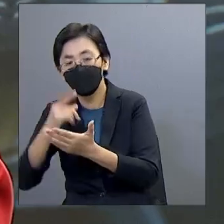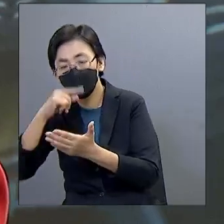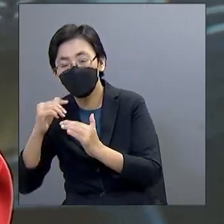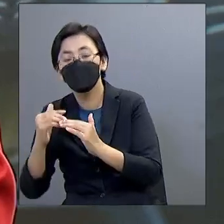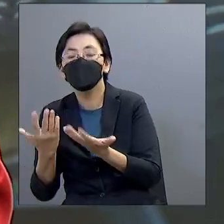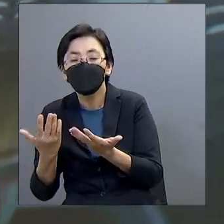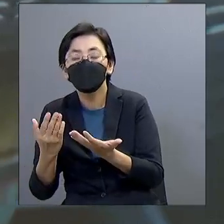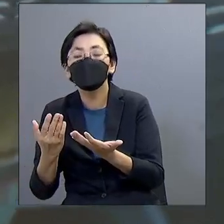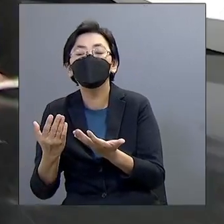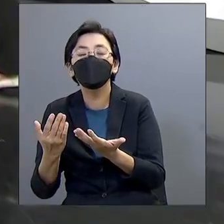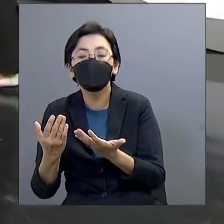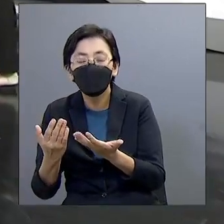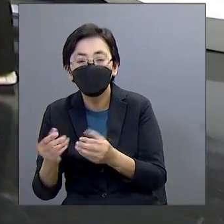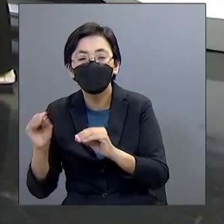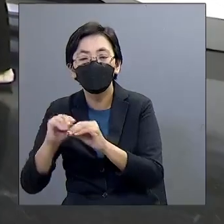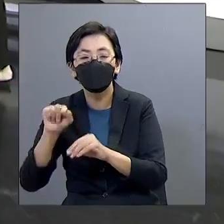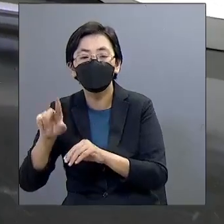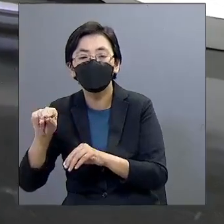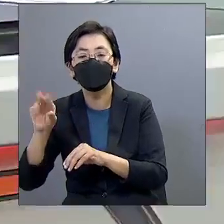38 สตางด้วยค่ะขบุคุค่ะ